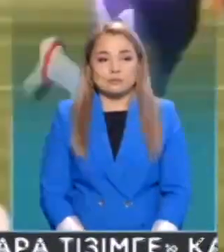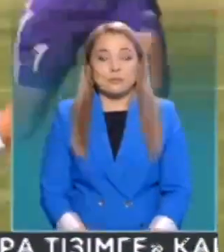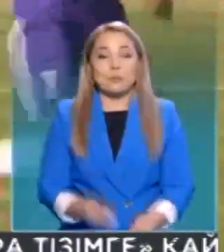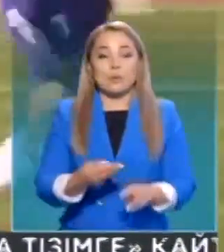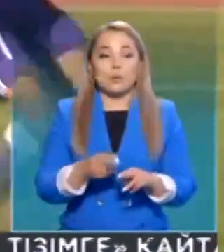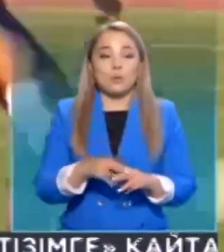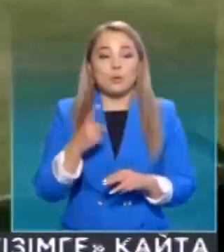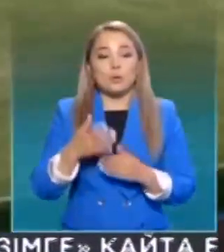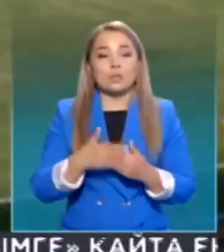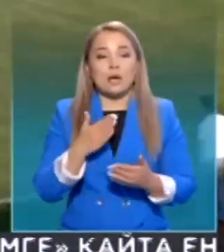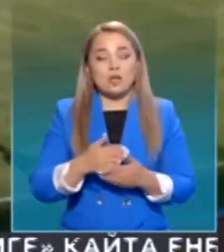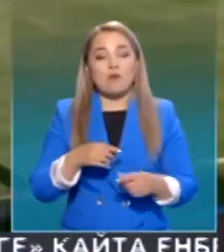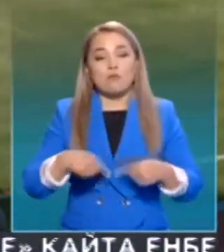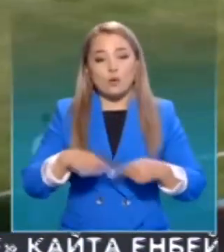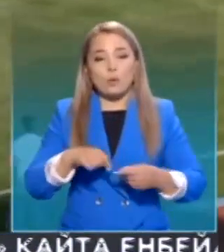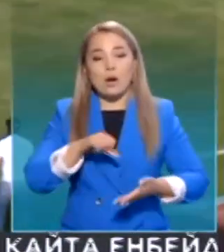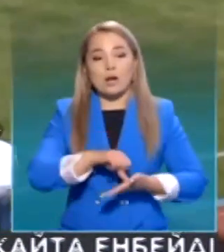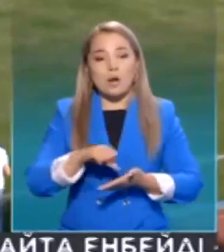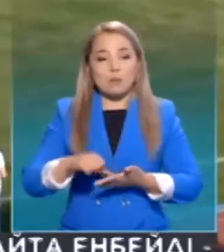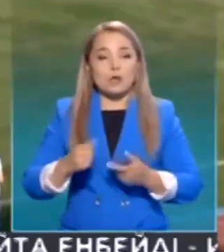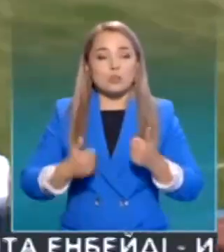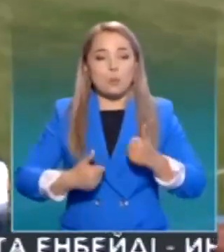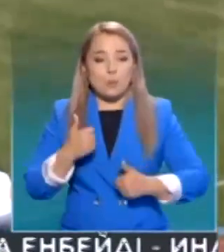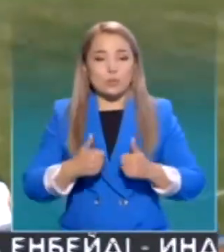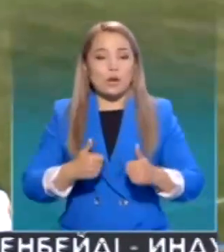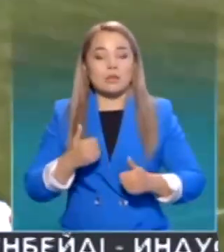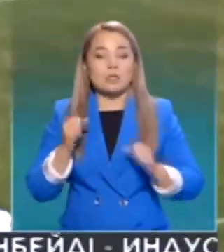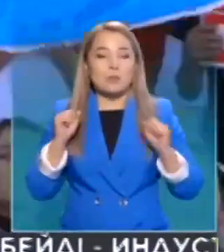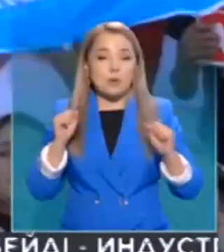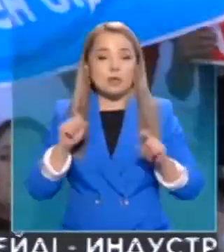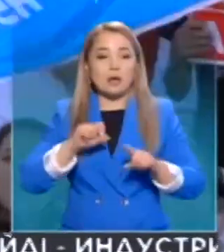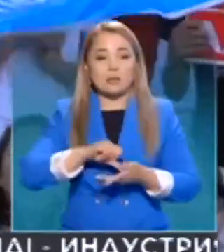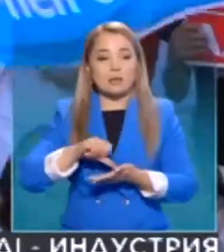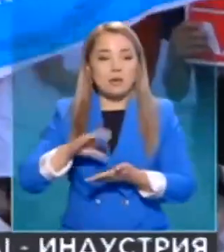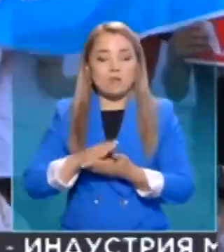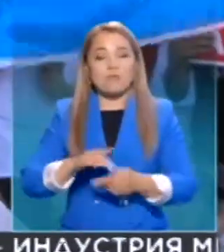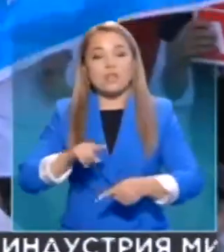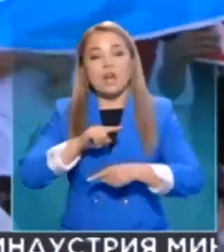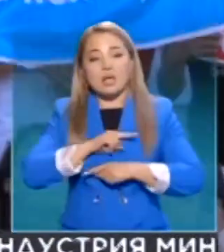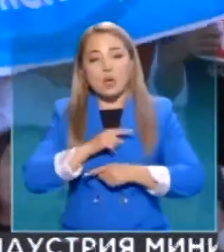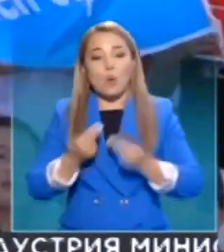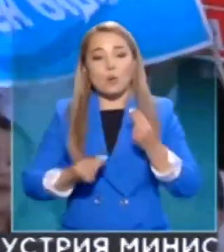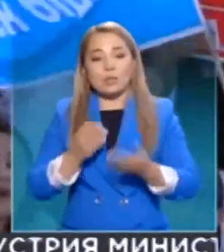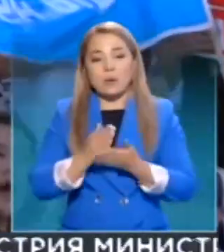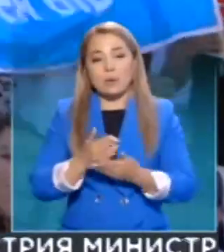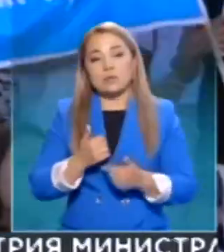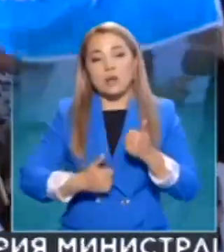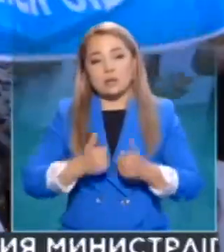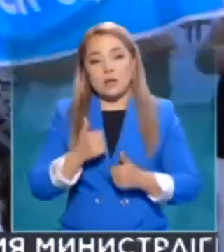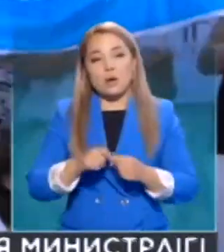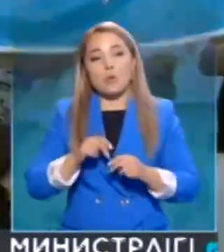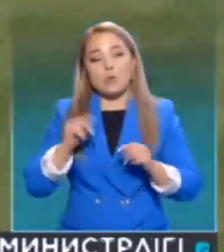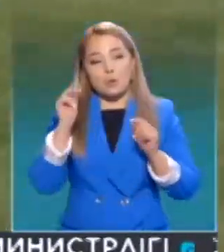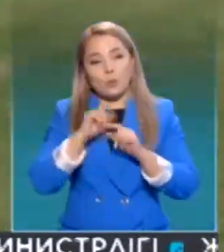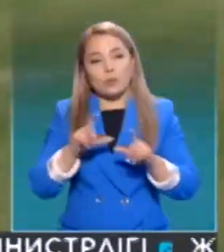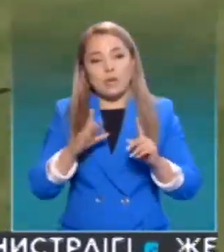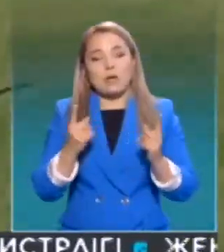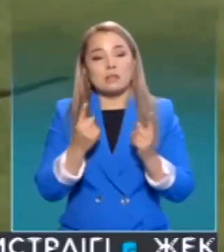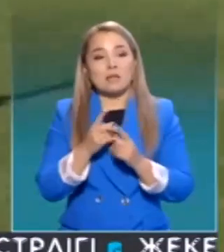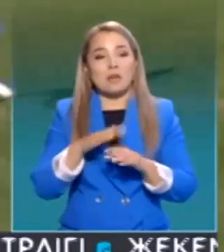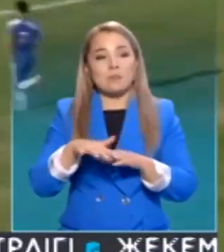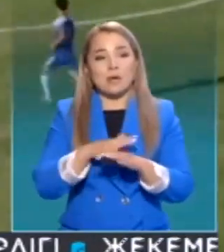Бұл 100-ге тарта футбол командасы қатысқан спорт бәсекесінің финалдық ойыны. Кәсіби ойыншылар секілді доп тепкен оқушылардың кездесуін